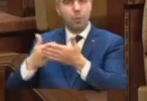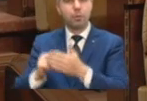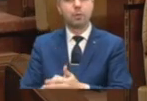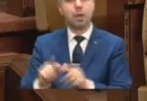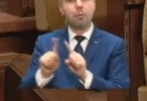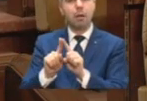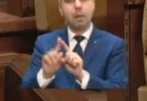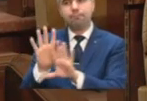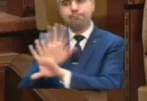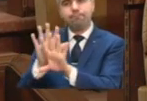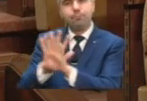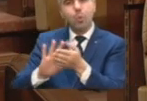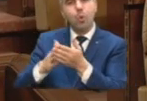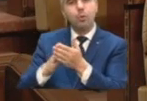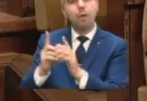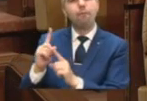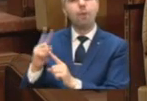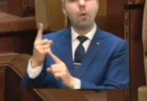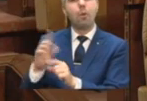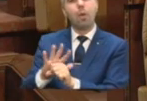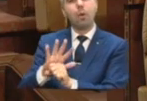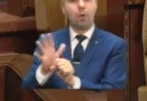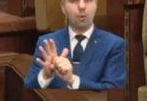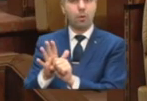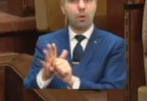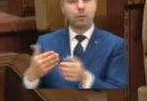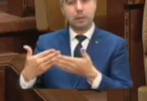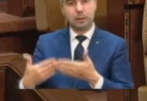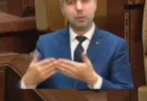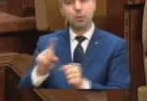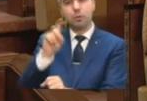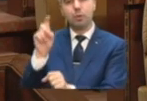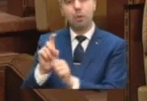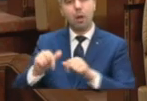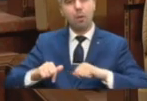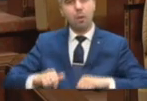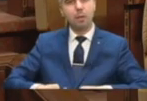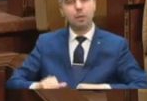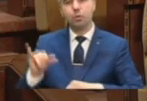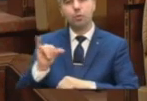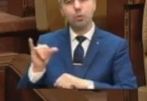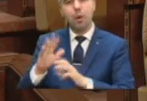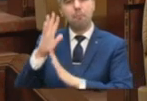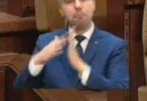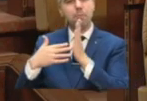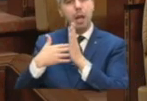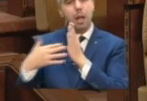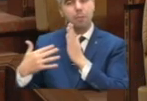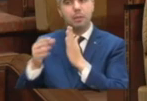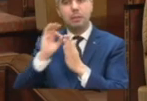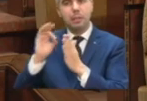الارتباك الذي تدبر بهذه الأزمة. وعليه نسائلكم السيدة الوزيرة عن خطتكم لتجاوز الوضعية